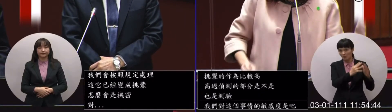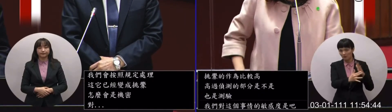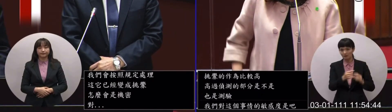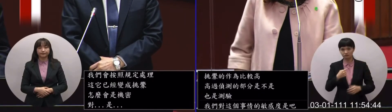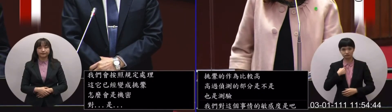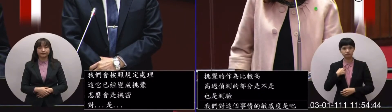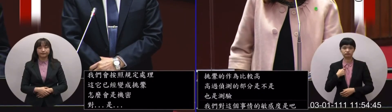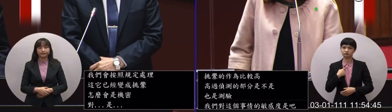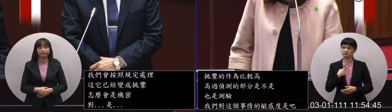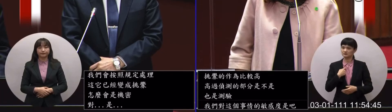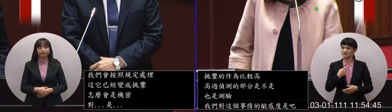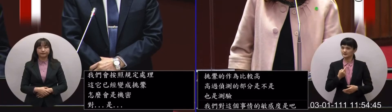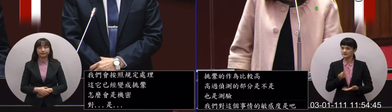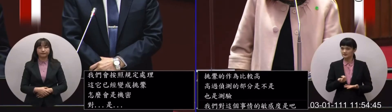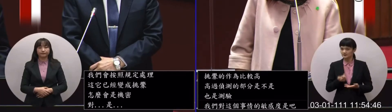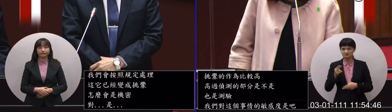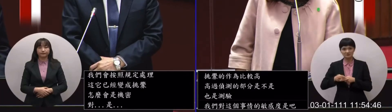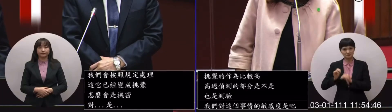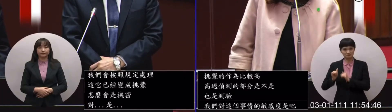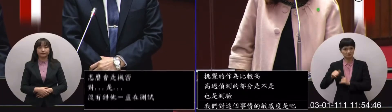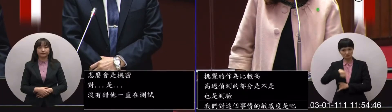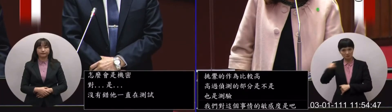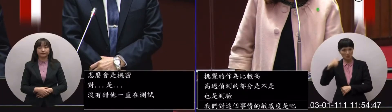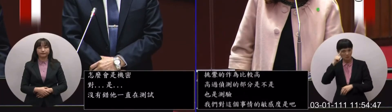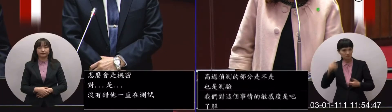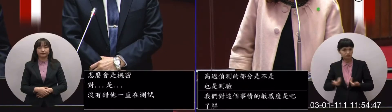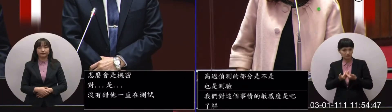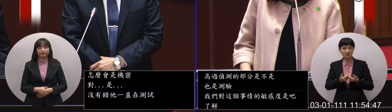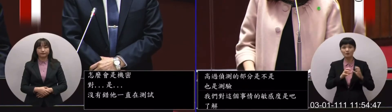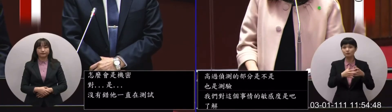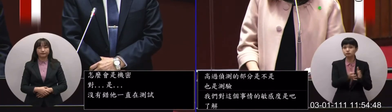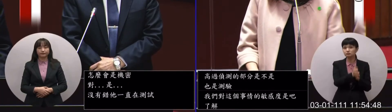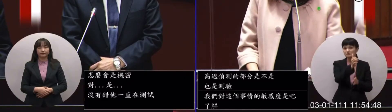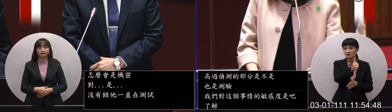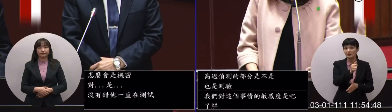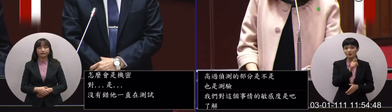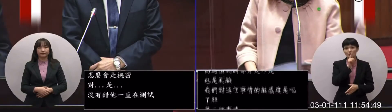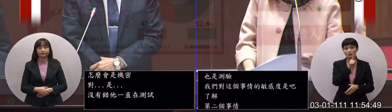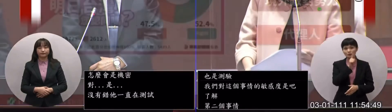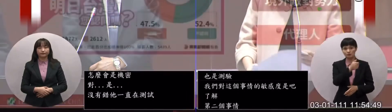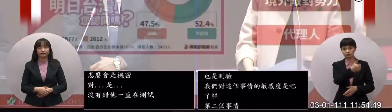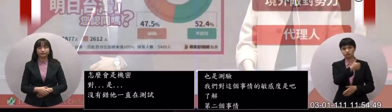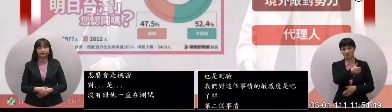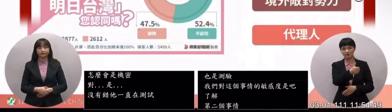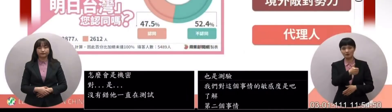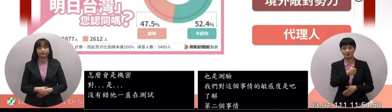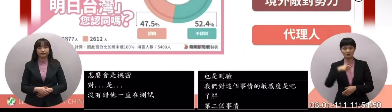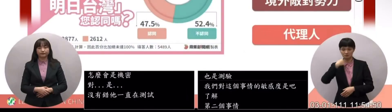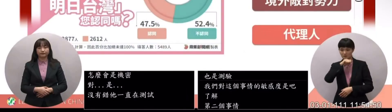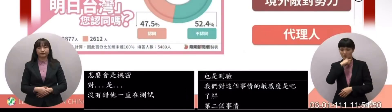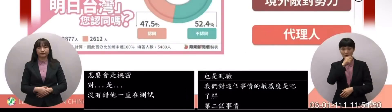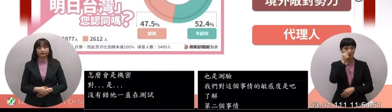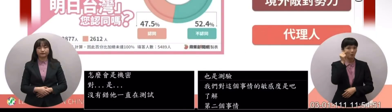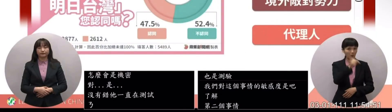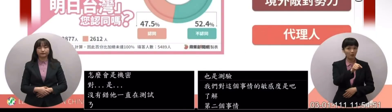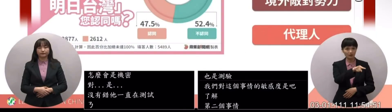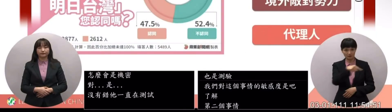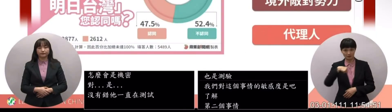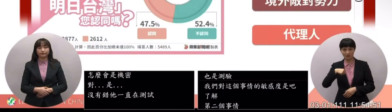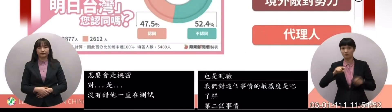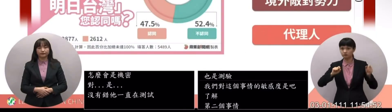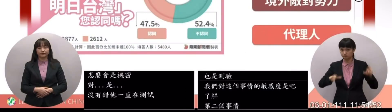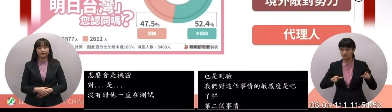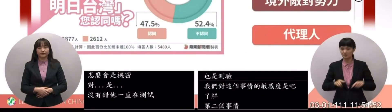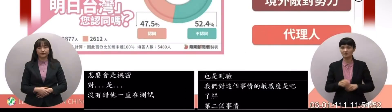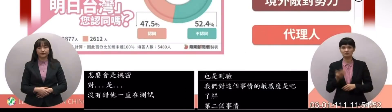得其实部长说得很好，就是说台湾跟乌克兰状况不一样。所以说去在国内去唱衰说啊，这个乌克兰怎么